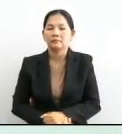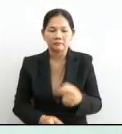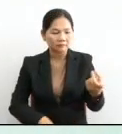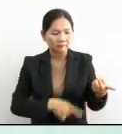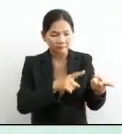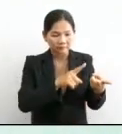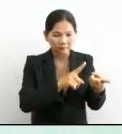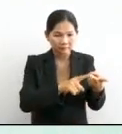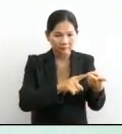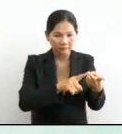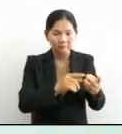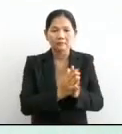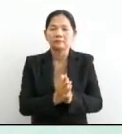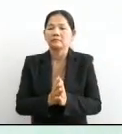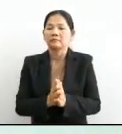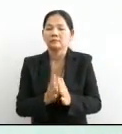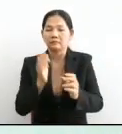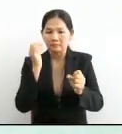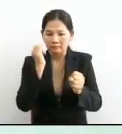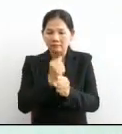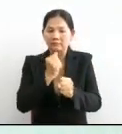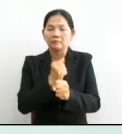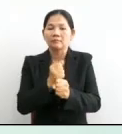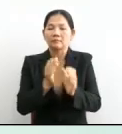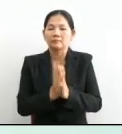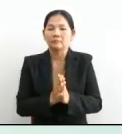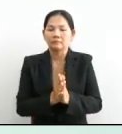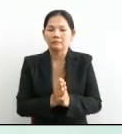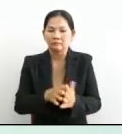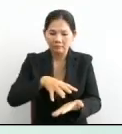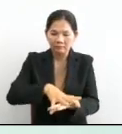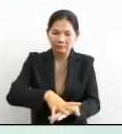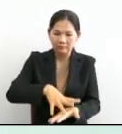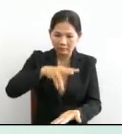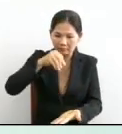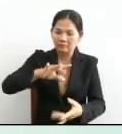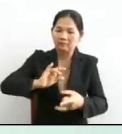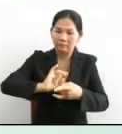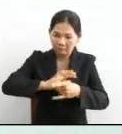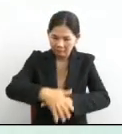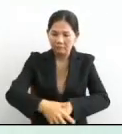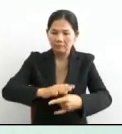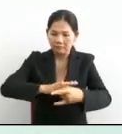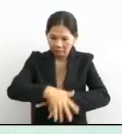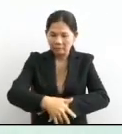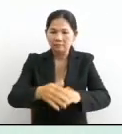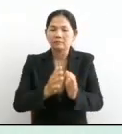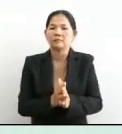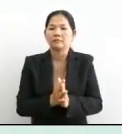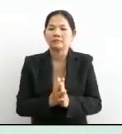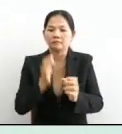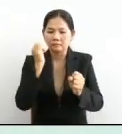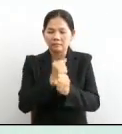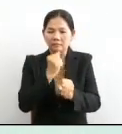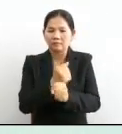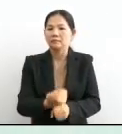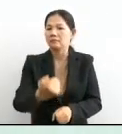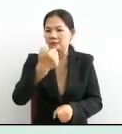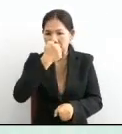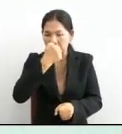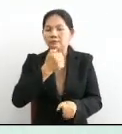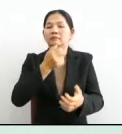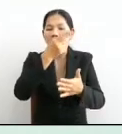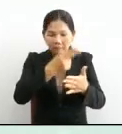tí ta kê ạch dột mà sao đầm lồng mí tới thua chìa nùng mà với